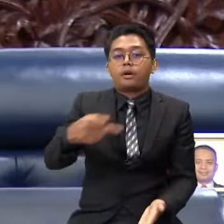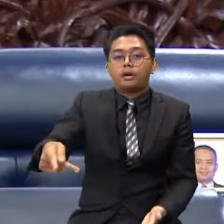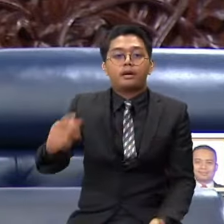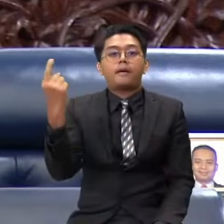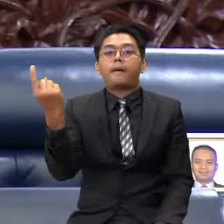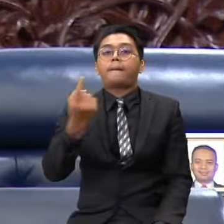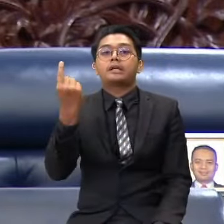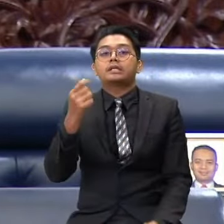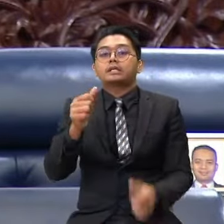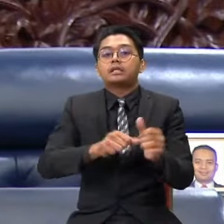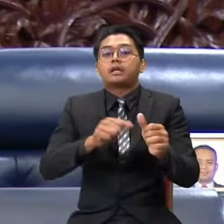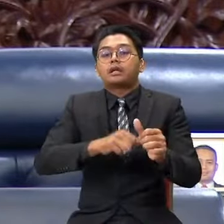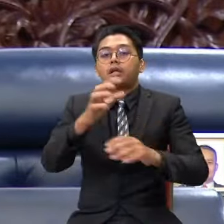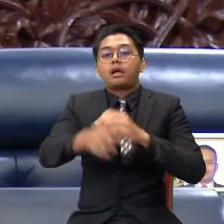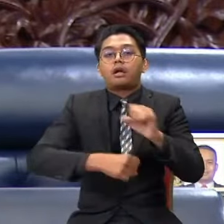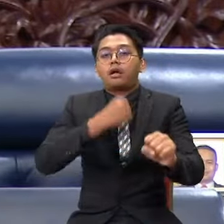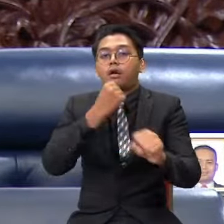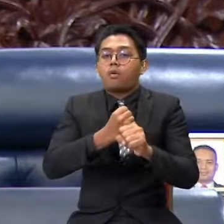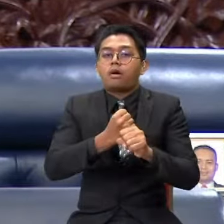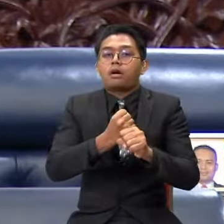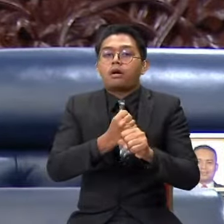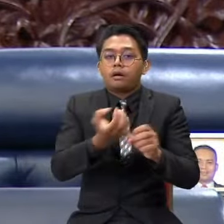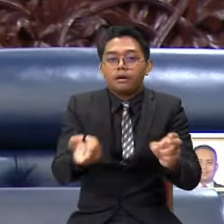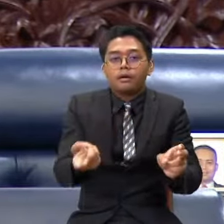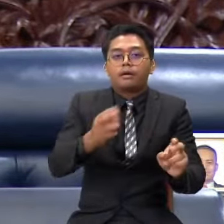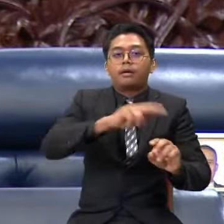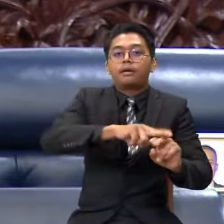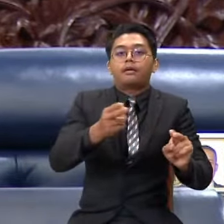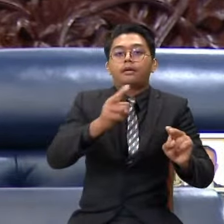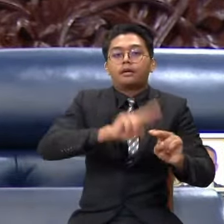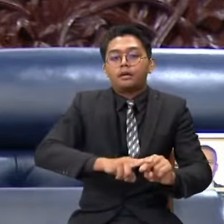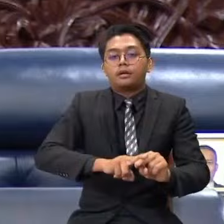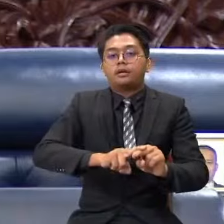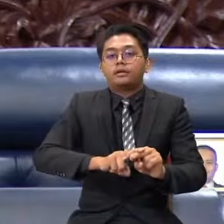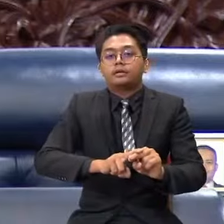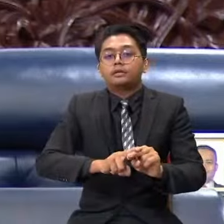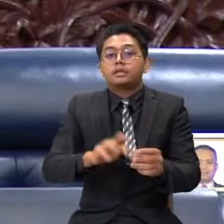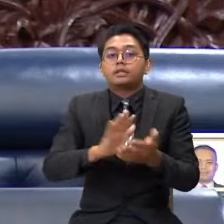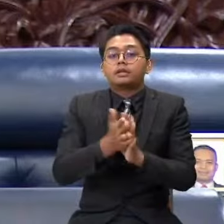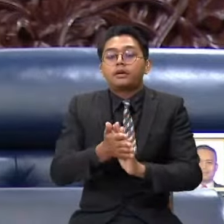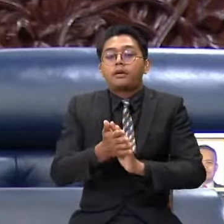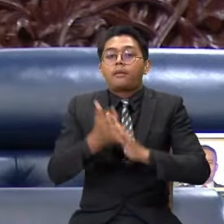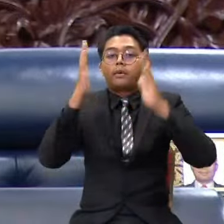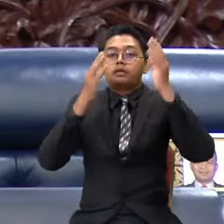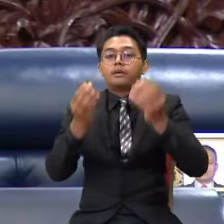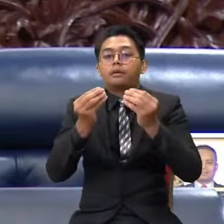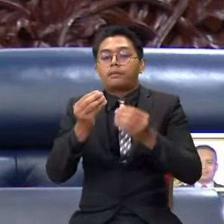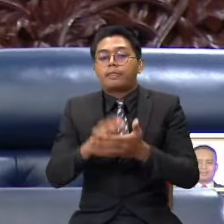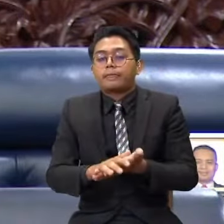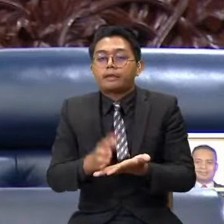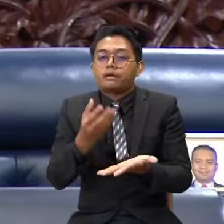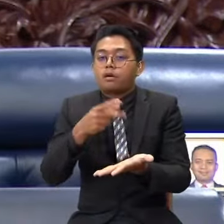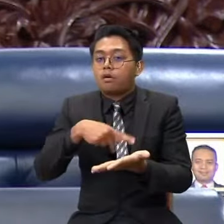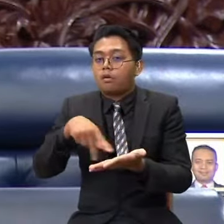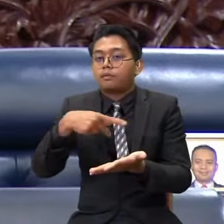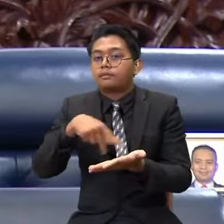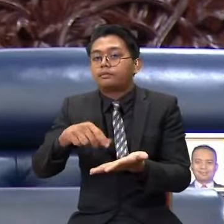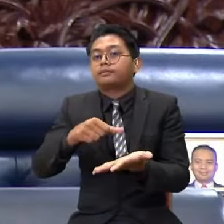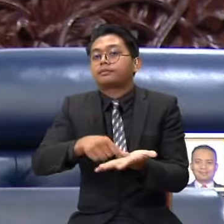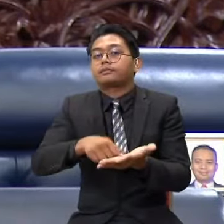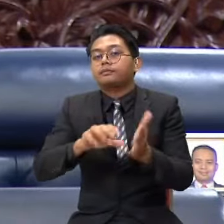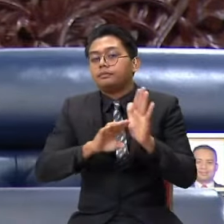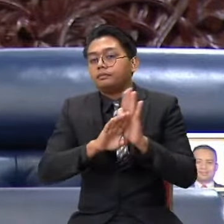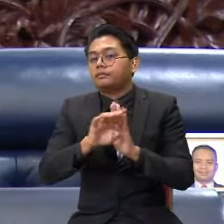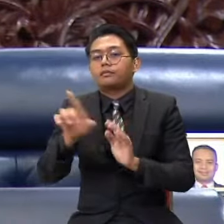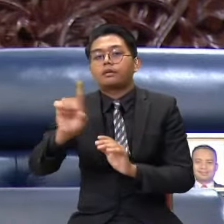naik sekali atau dua kali bermakna masa perikatan nasional mintta dua tahun itu juga kos ubat-ubatan naik Jadi